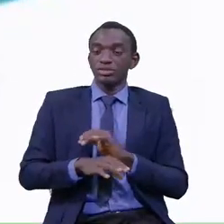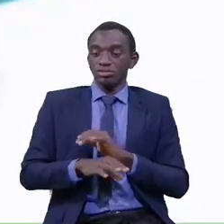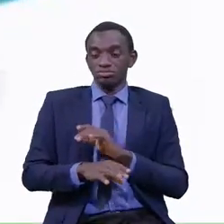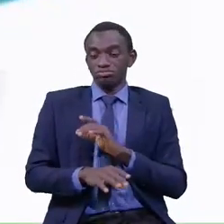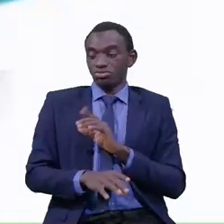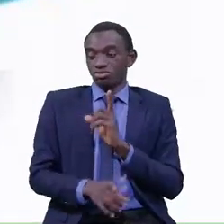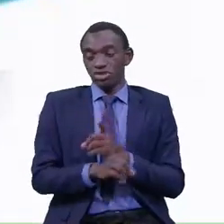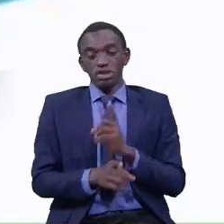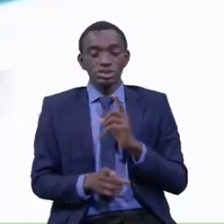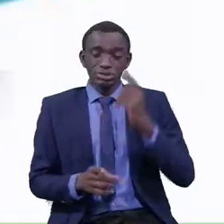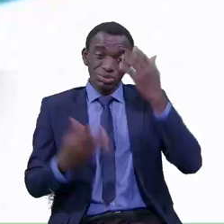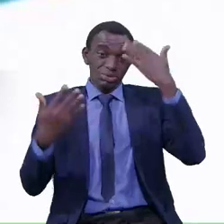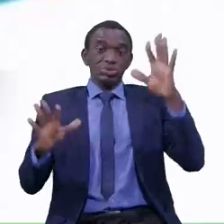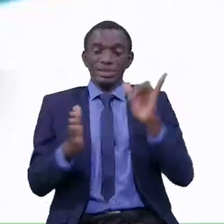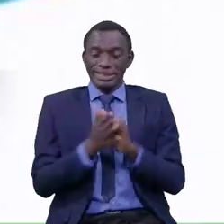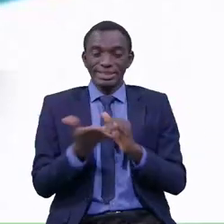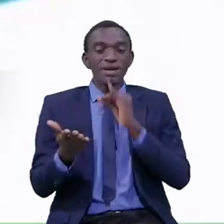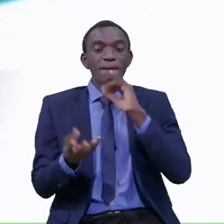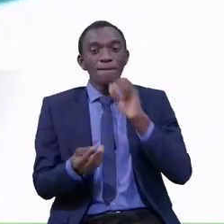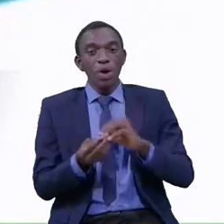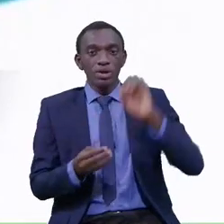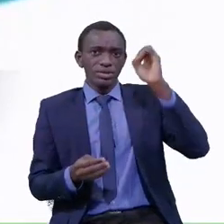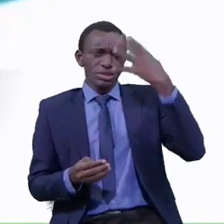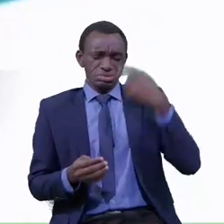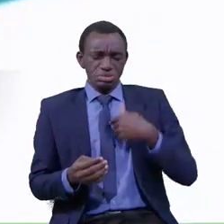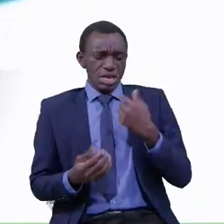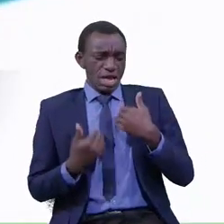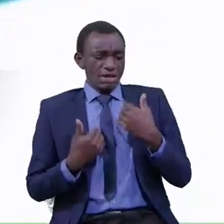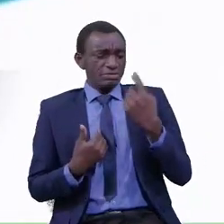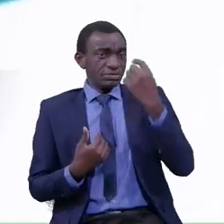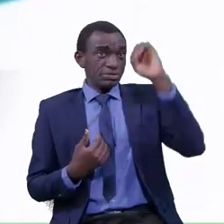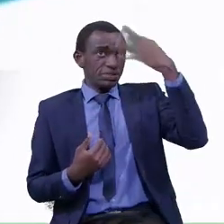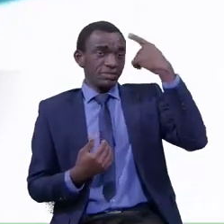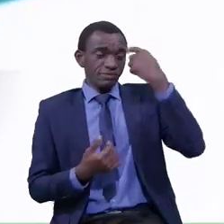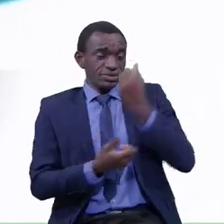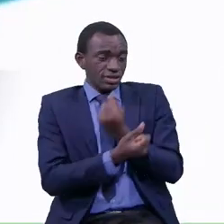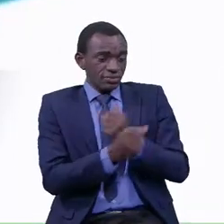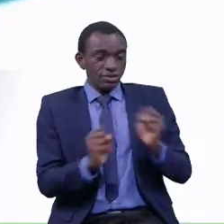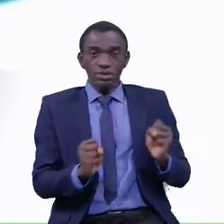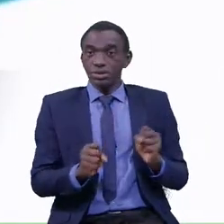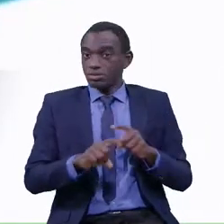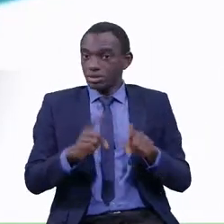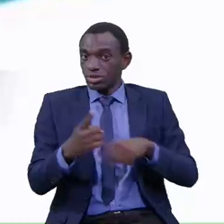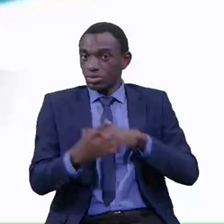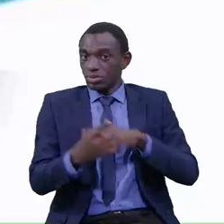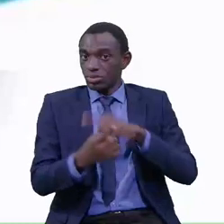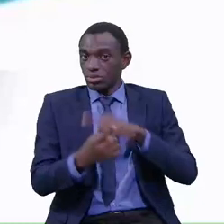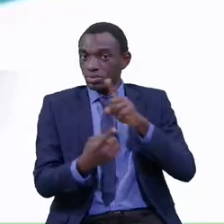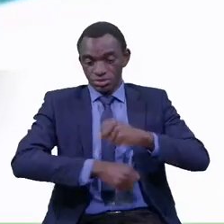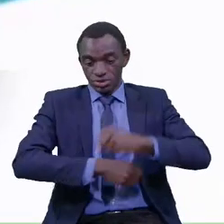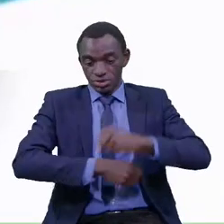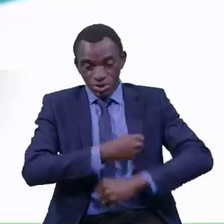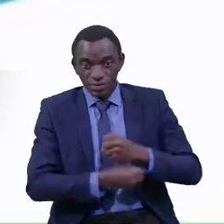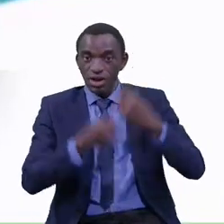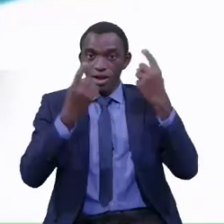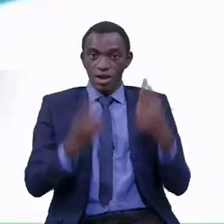que nous avons la grâce pour le salut. Lorsque la souffrance vient, quand la persécution survient,